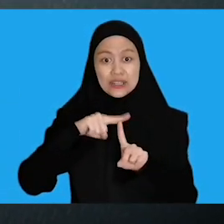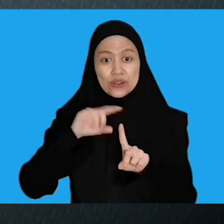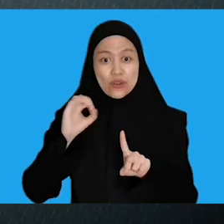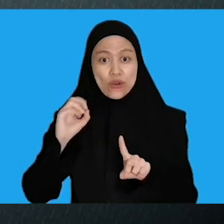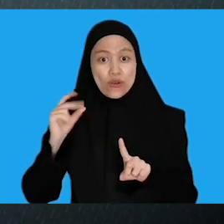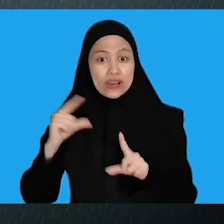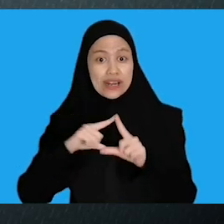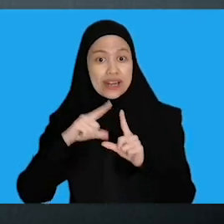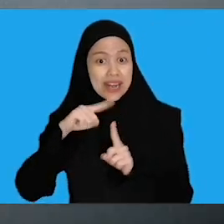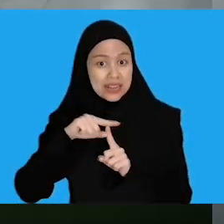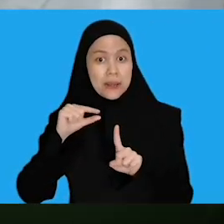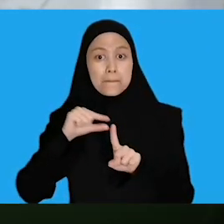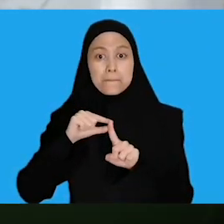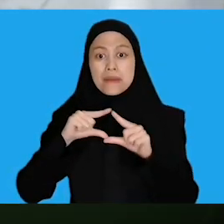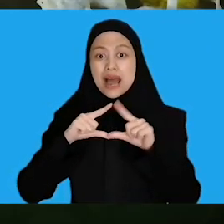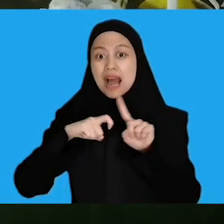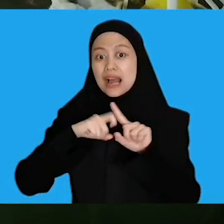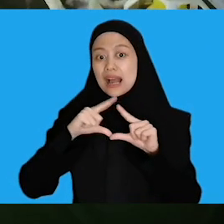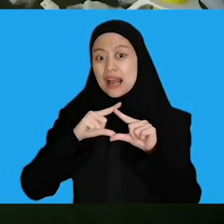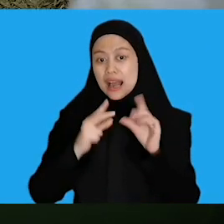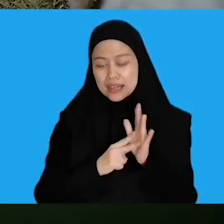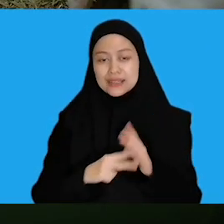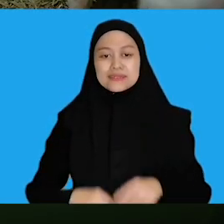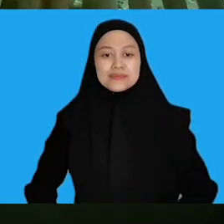Direktorat Pakan.